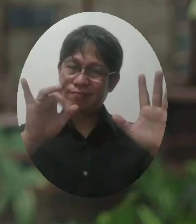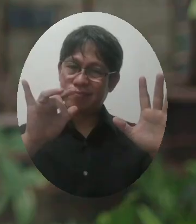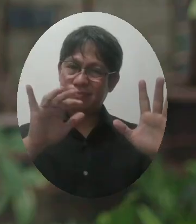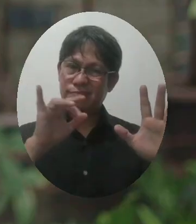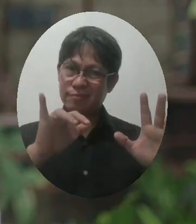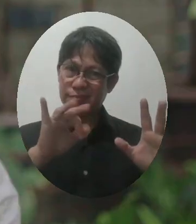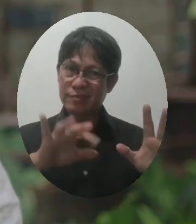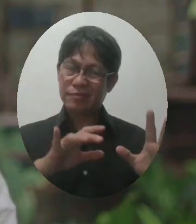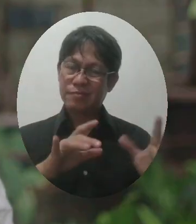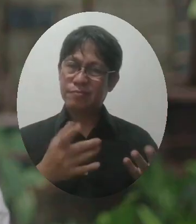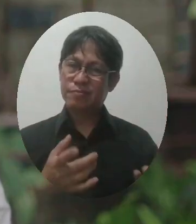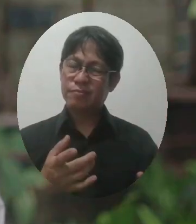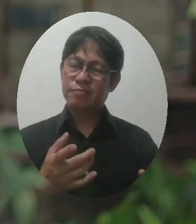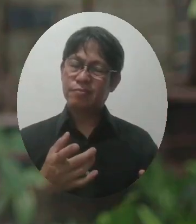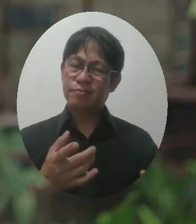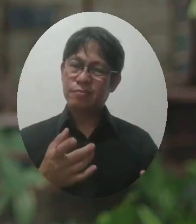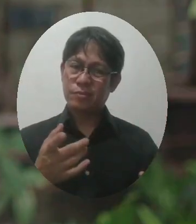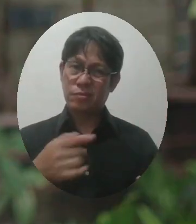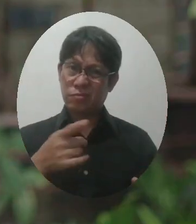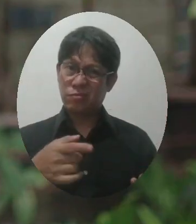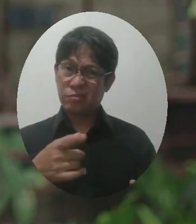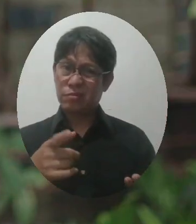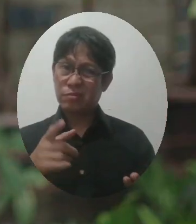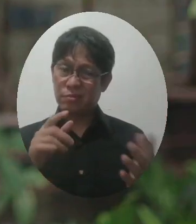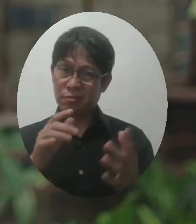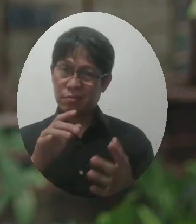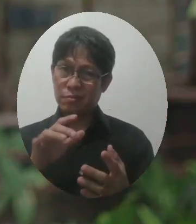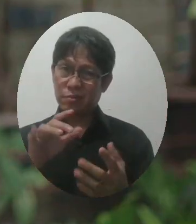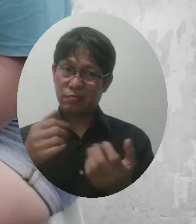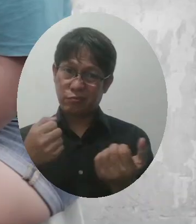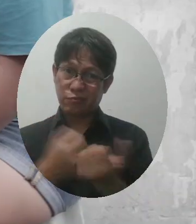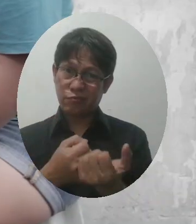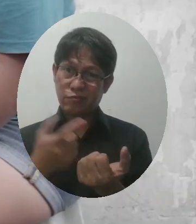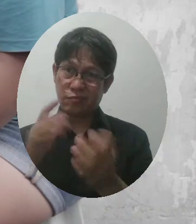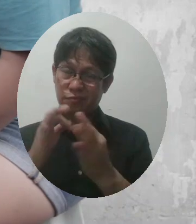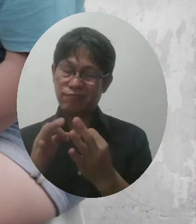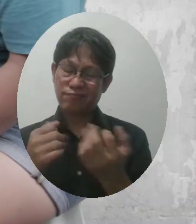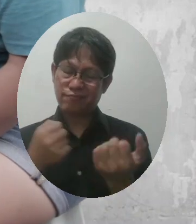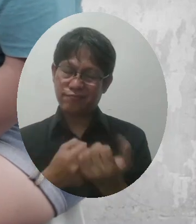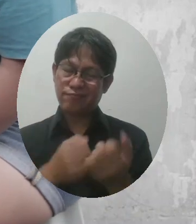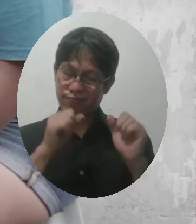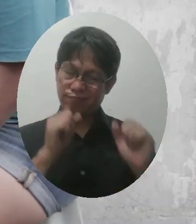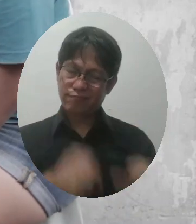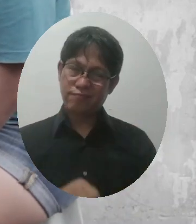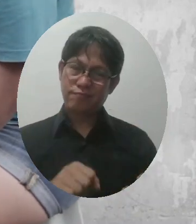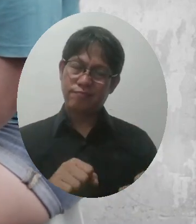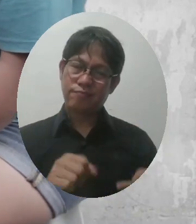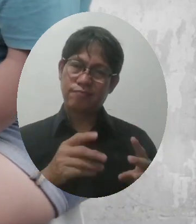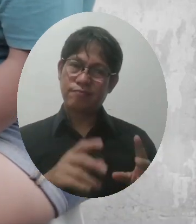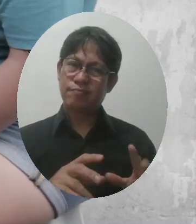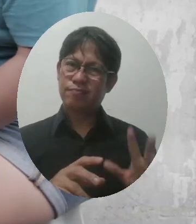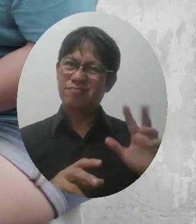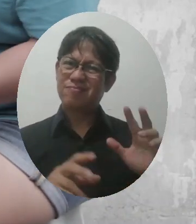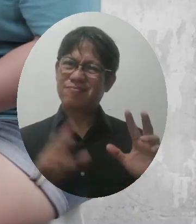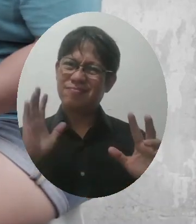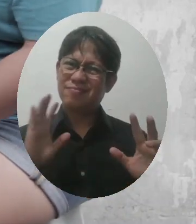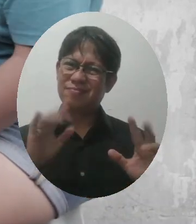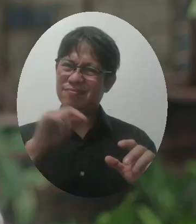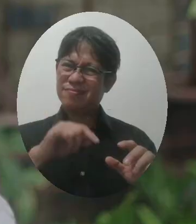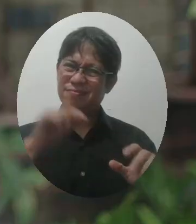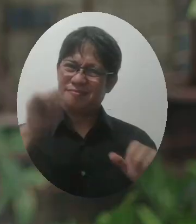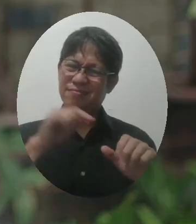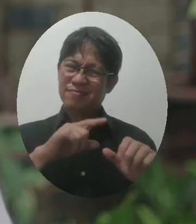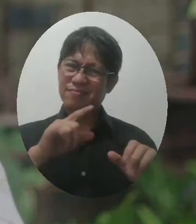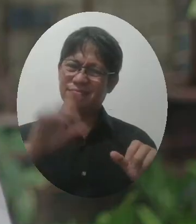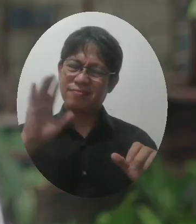hakbang. Natatandaan ba ninyo si Prince Juan Cloud Caparino? 13 taong gulang na batang mayroong profound hearing